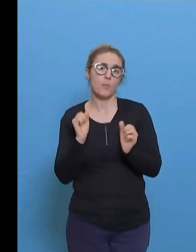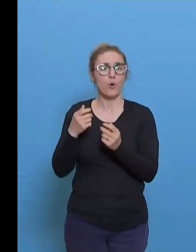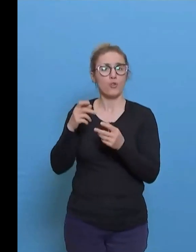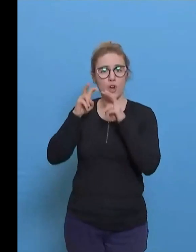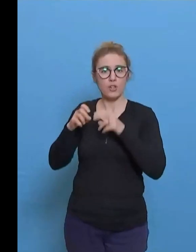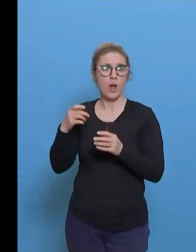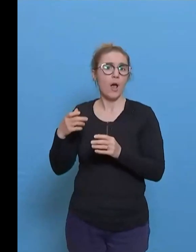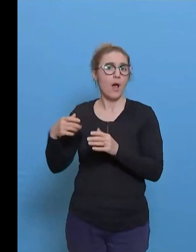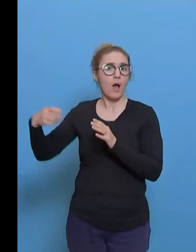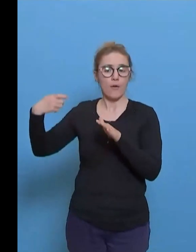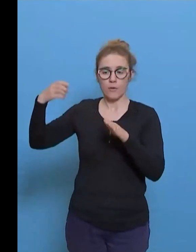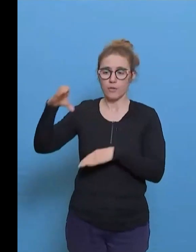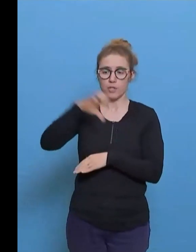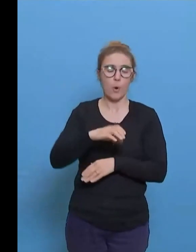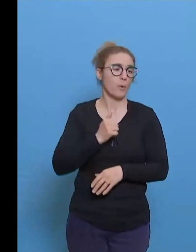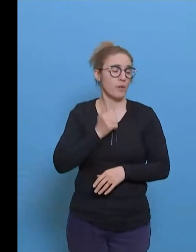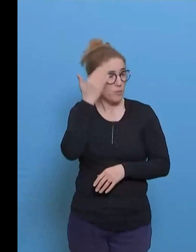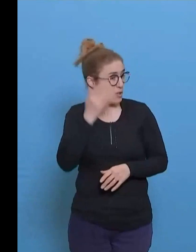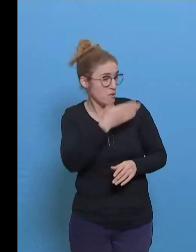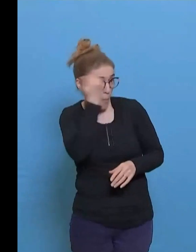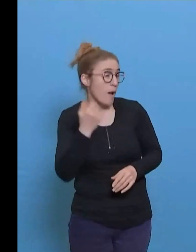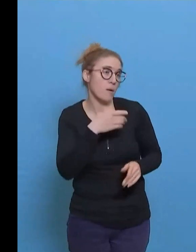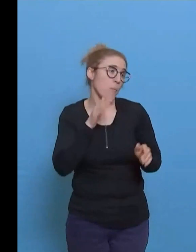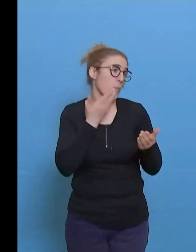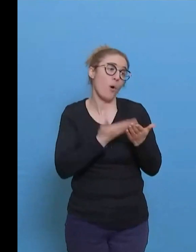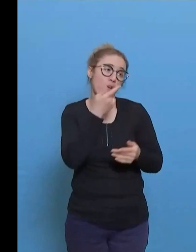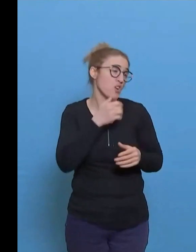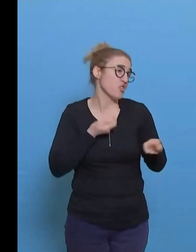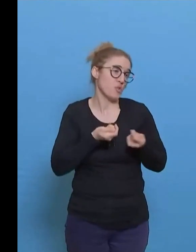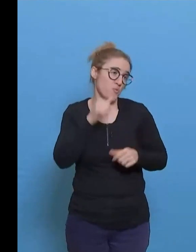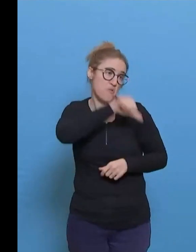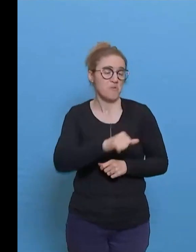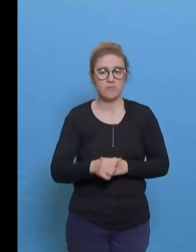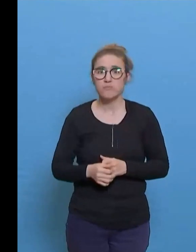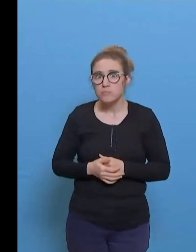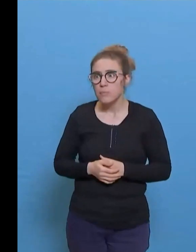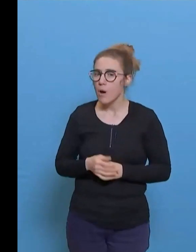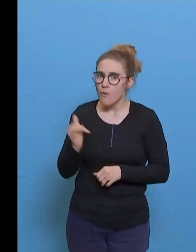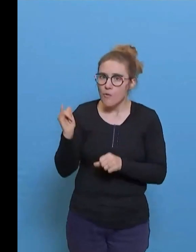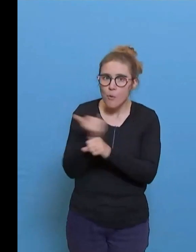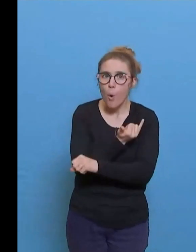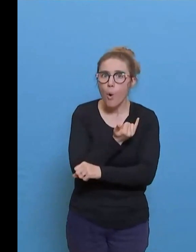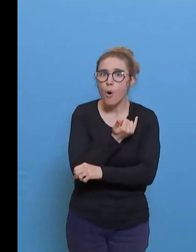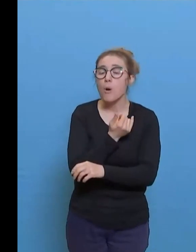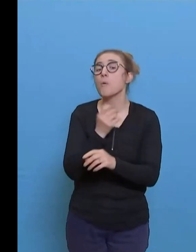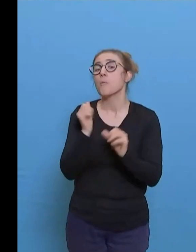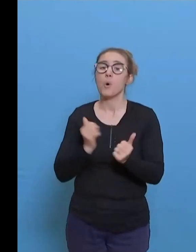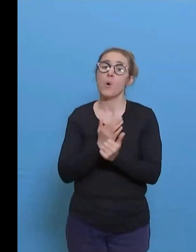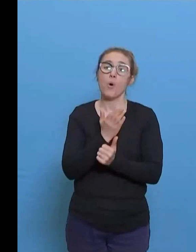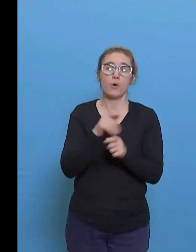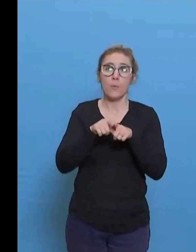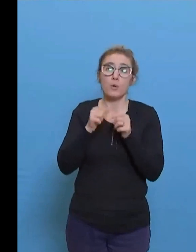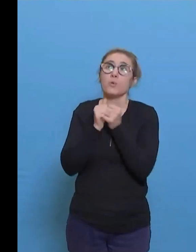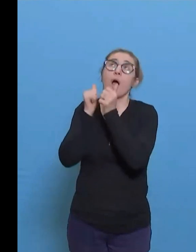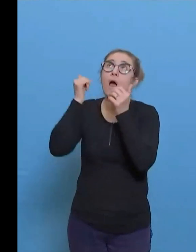si vous ne savez pas le faire, c'est que vous ne savez pas gérer. C'est inexact, c'est soit de l'aveuglement